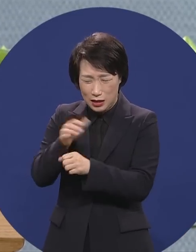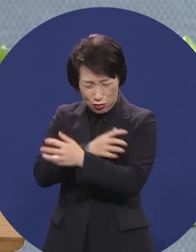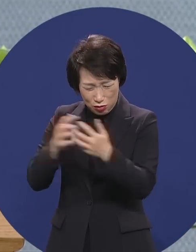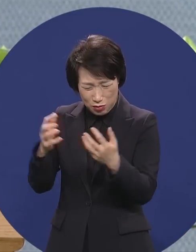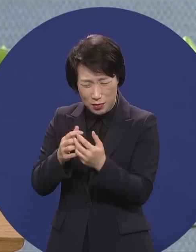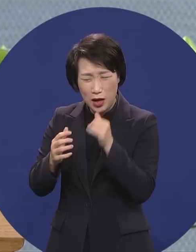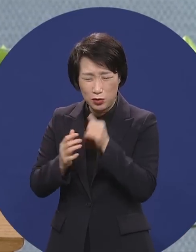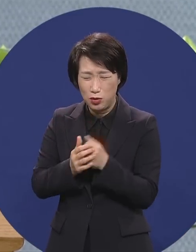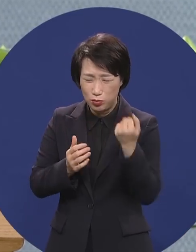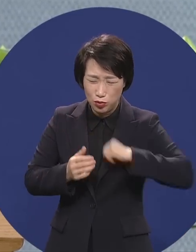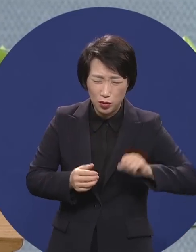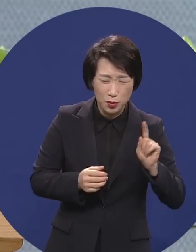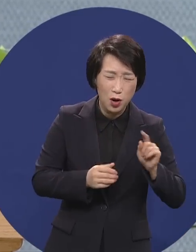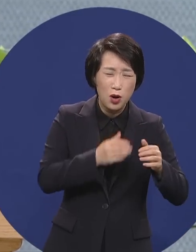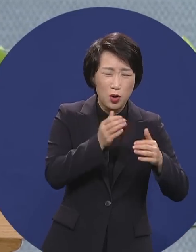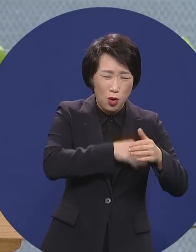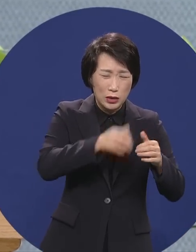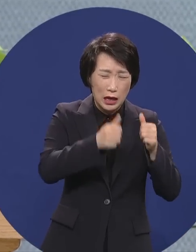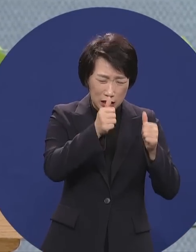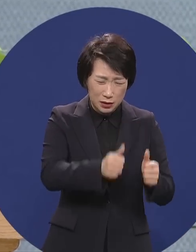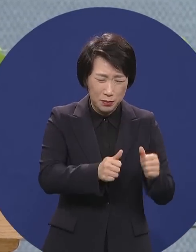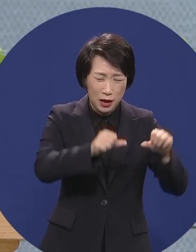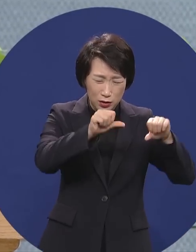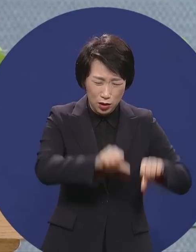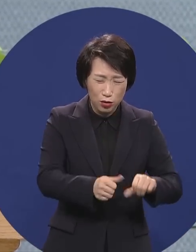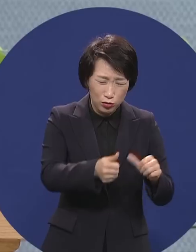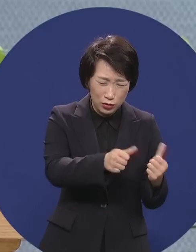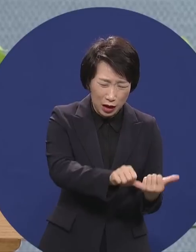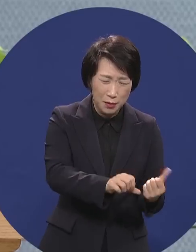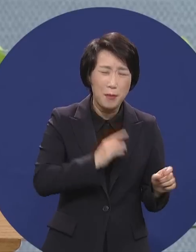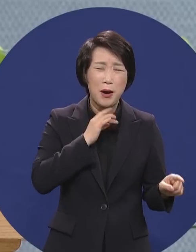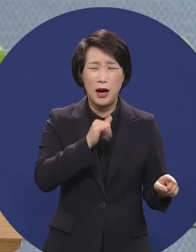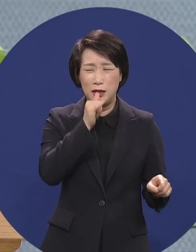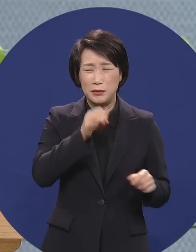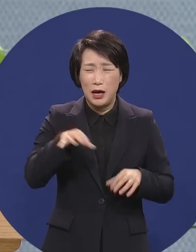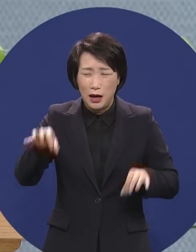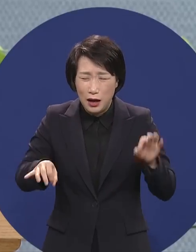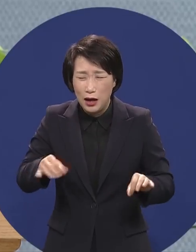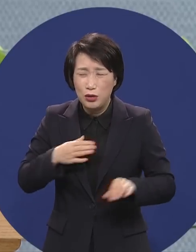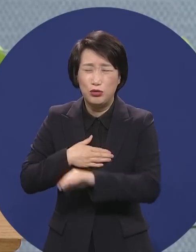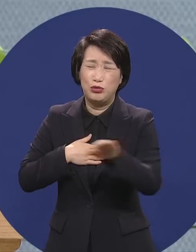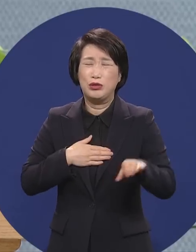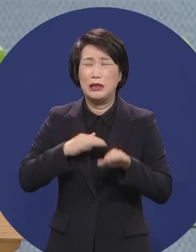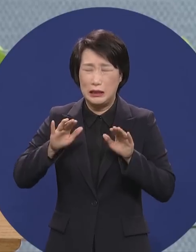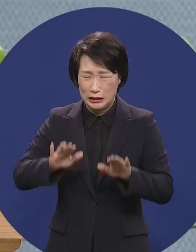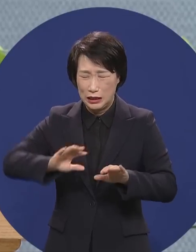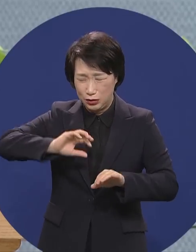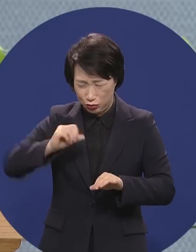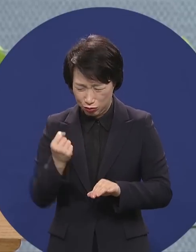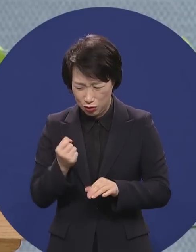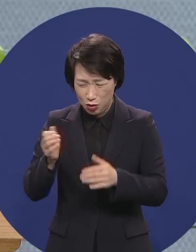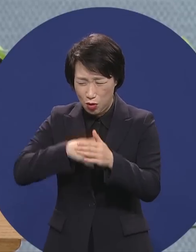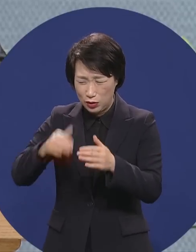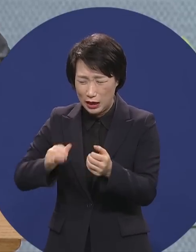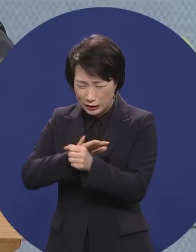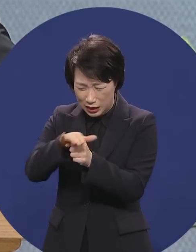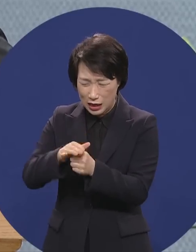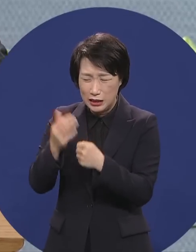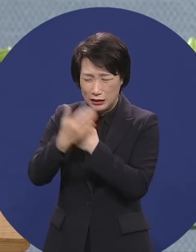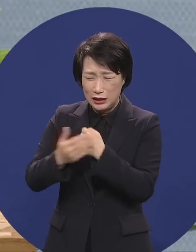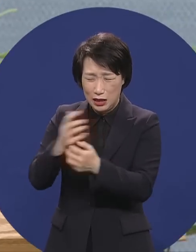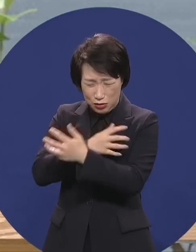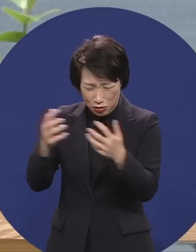넘쳐나고 불순종한 공의의 심판으로 저주와 사망밖에 없사오니, 우리는 순종해서 공의의 사랑과